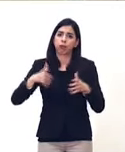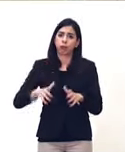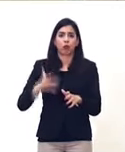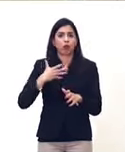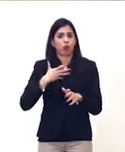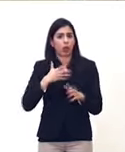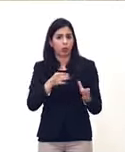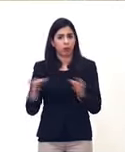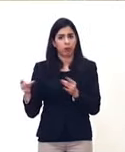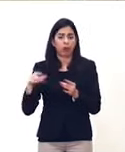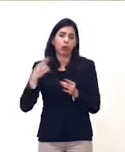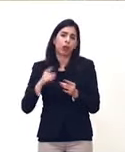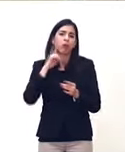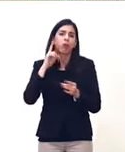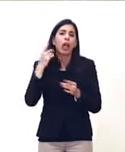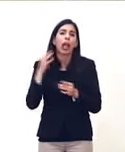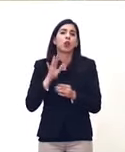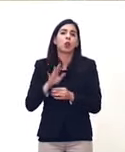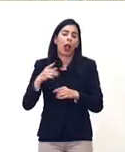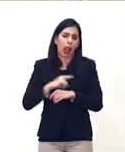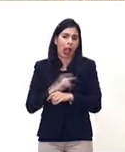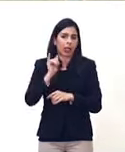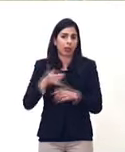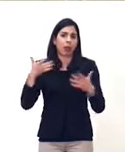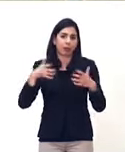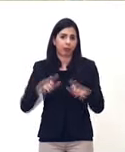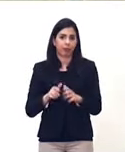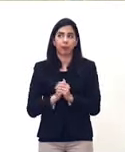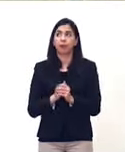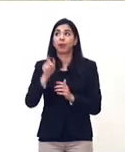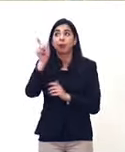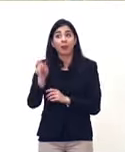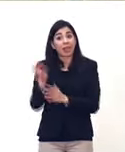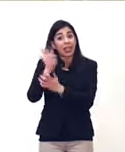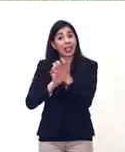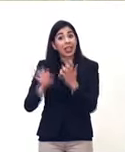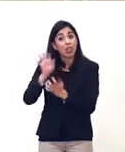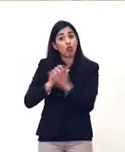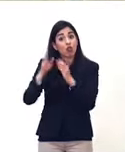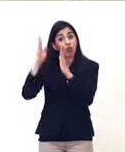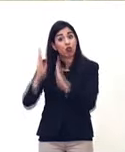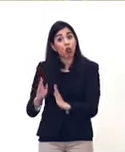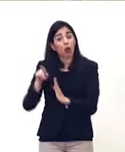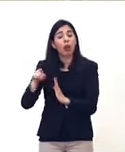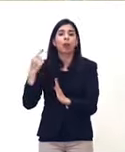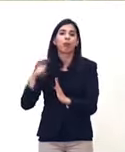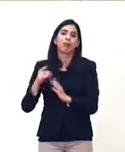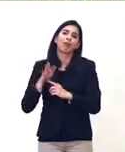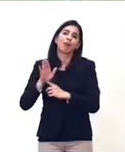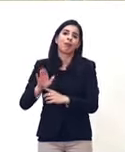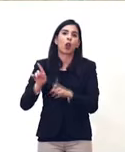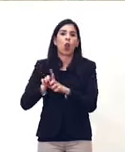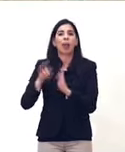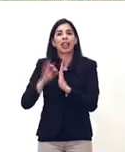un po lenta e la zona ovviamente grigia mostra il dato che è ancora in fase di